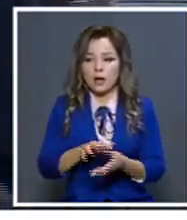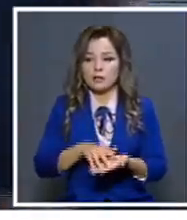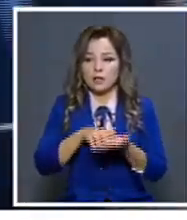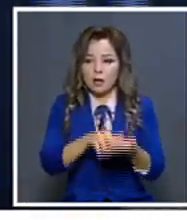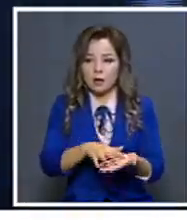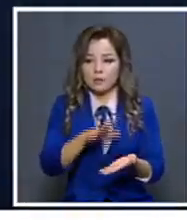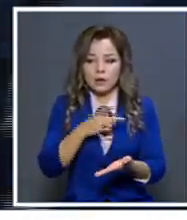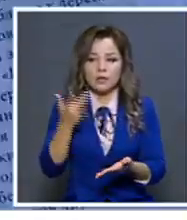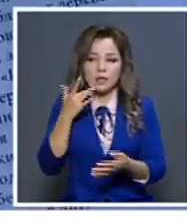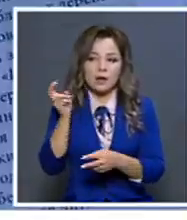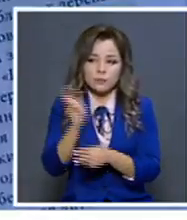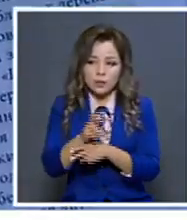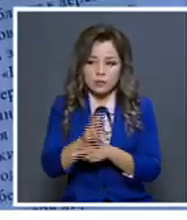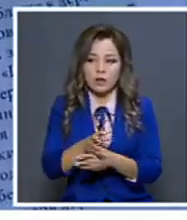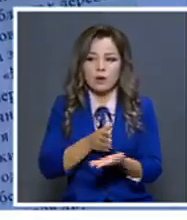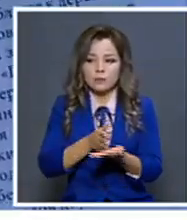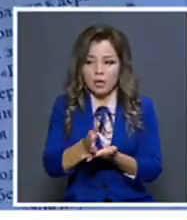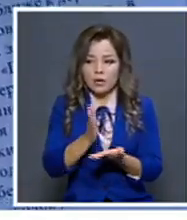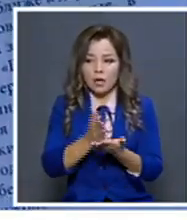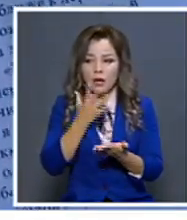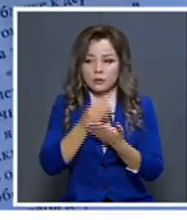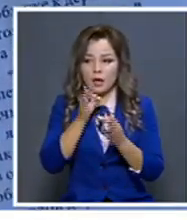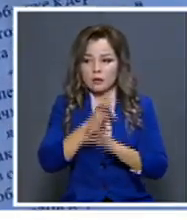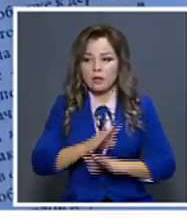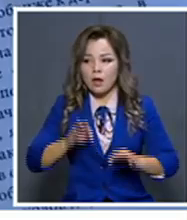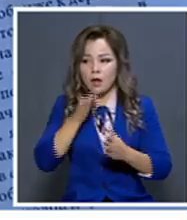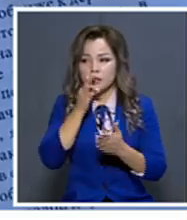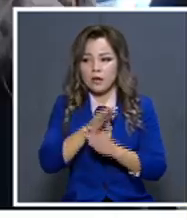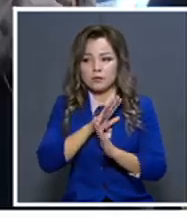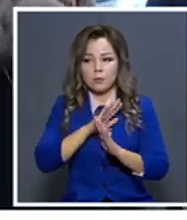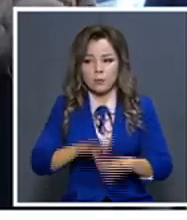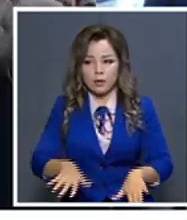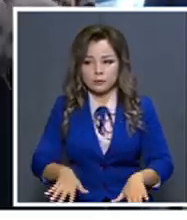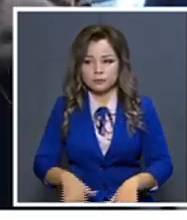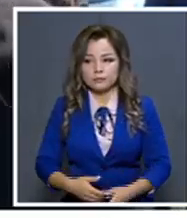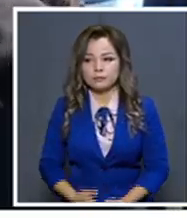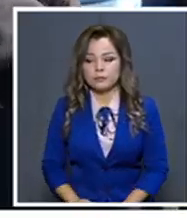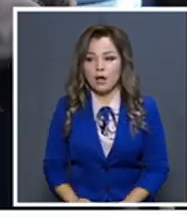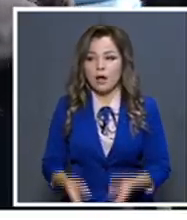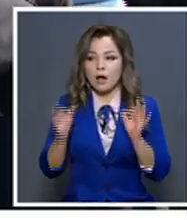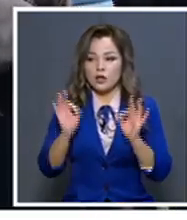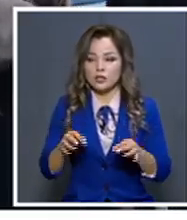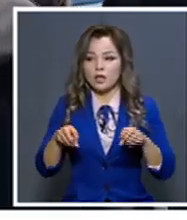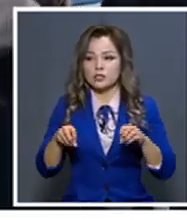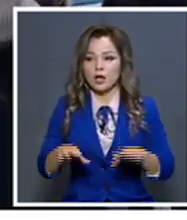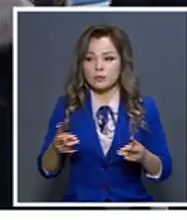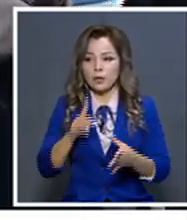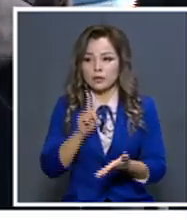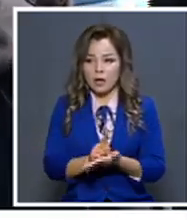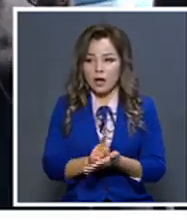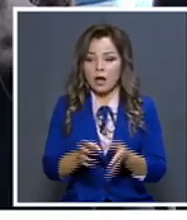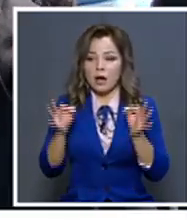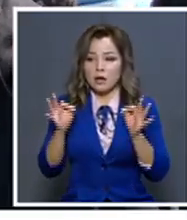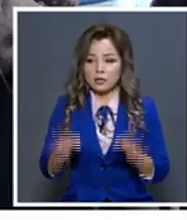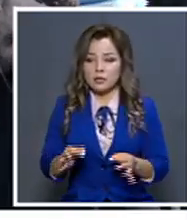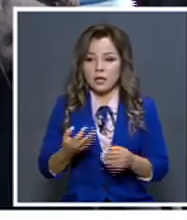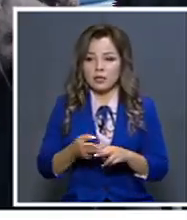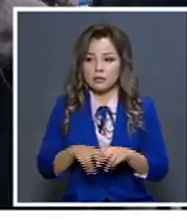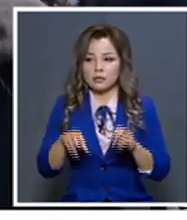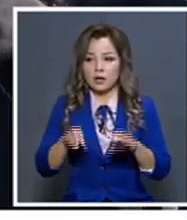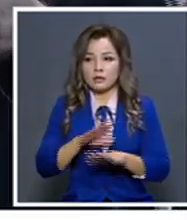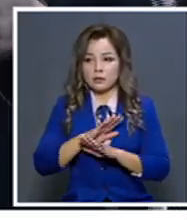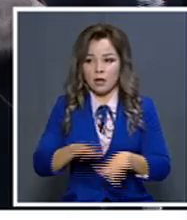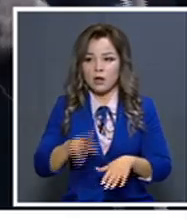бері жүргендерін айтады. Алайда әзірге мардымды жауап ала алмаған. Дұрыс, әділ шешім қабылдасын, әділ шешім қалмаса